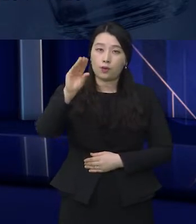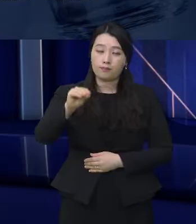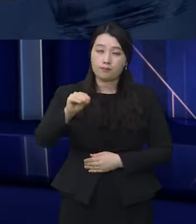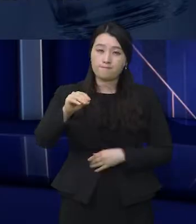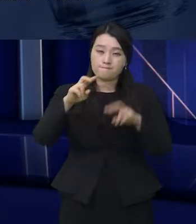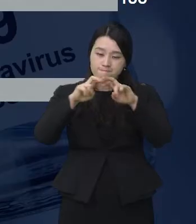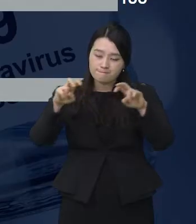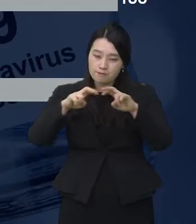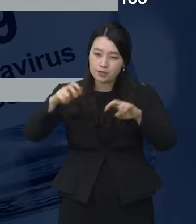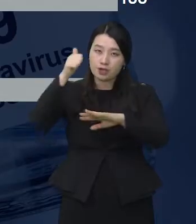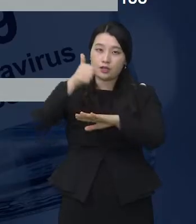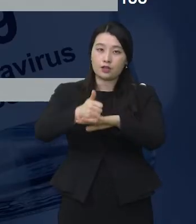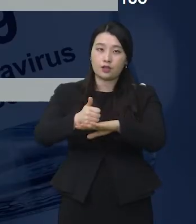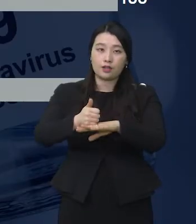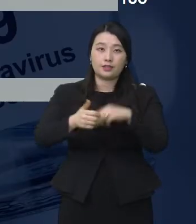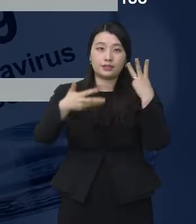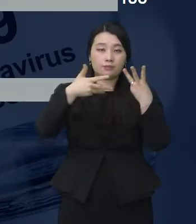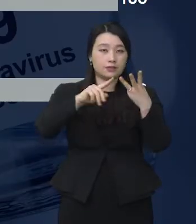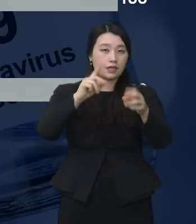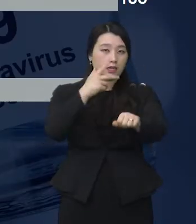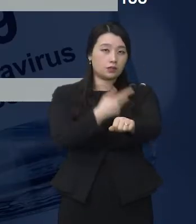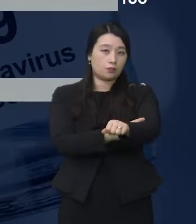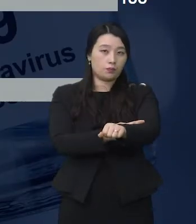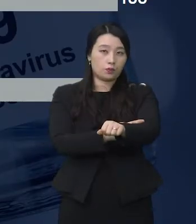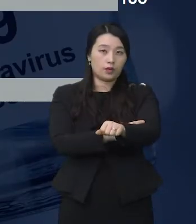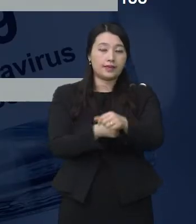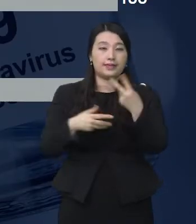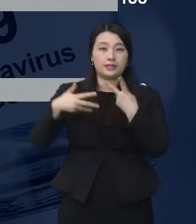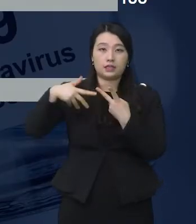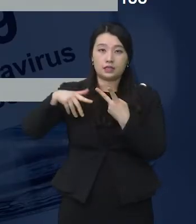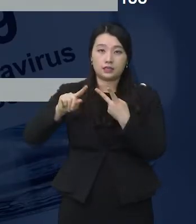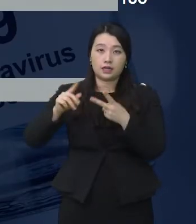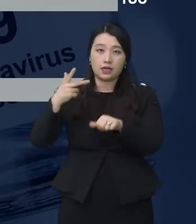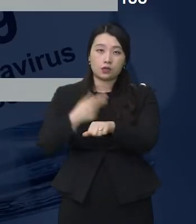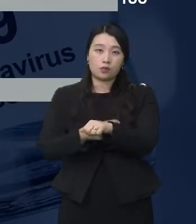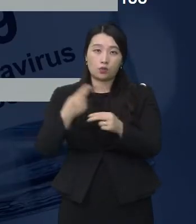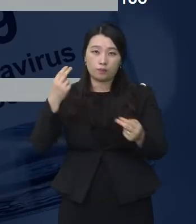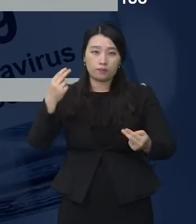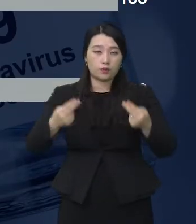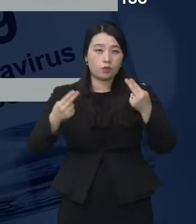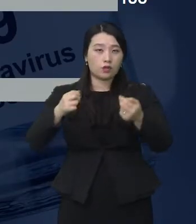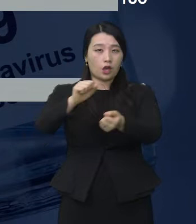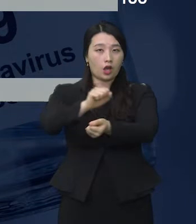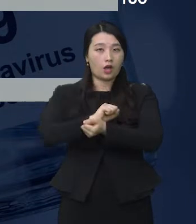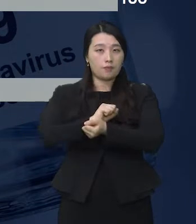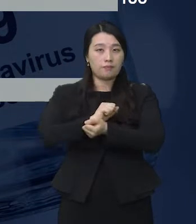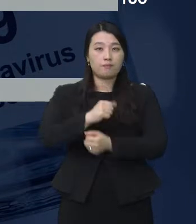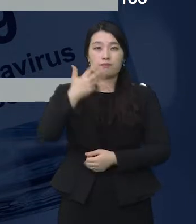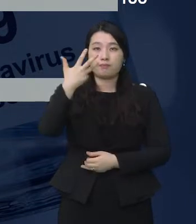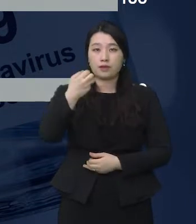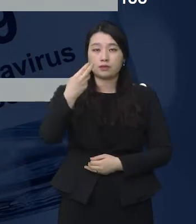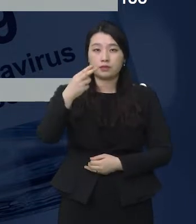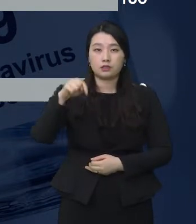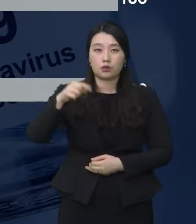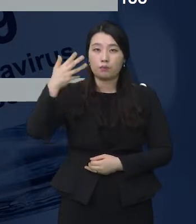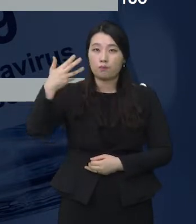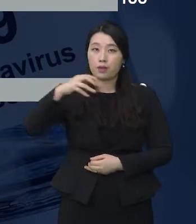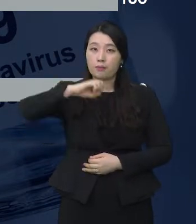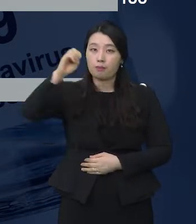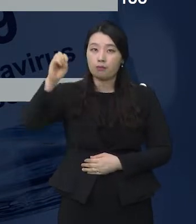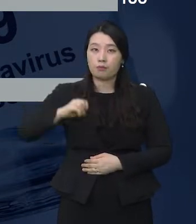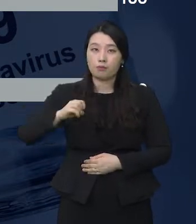결과 3차 접종 자는 2차 접종 자에 비해서 감염 위험이 82.8%